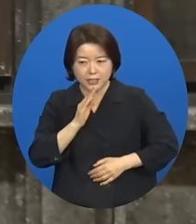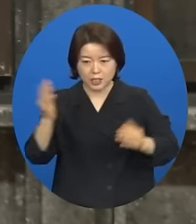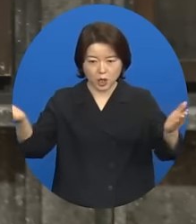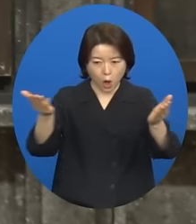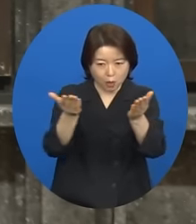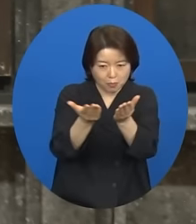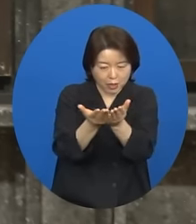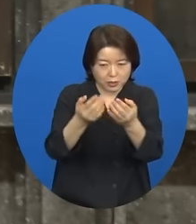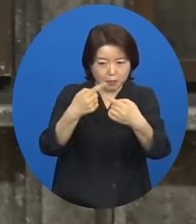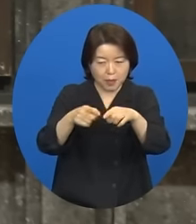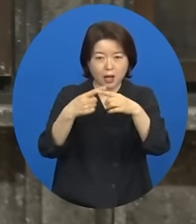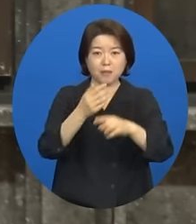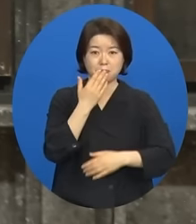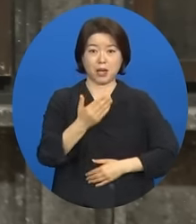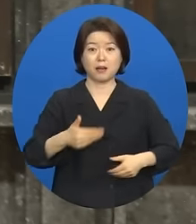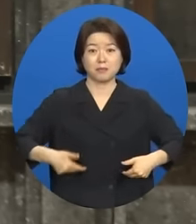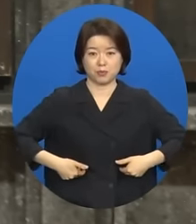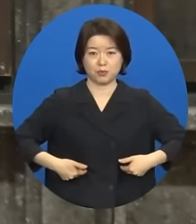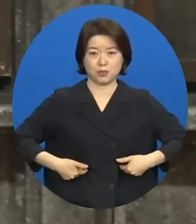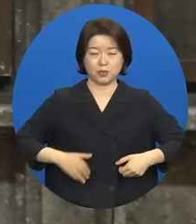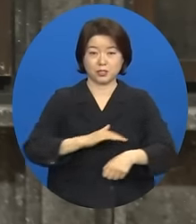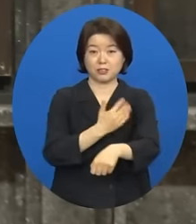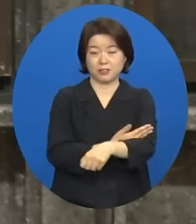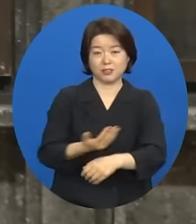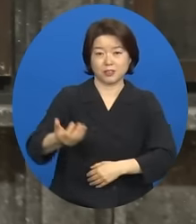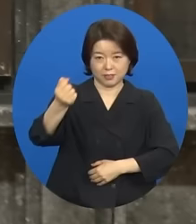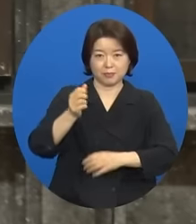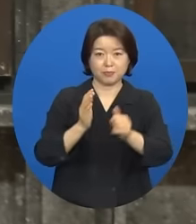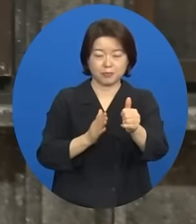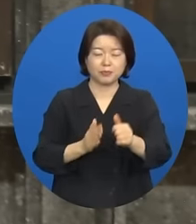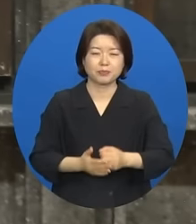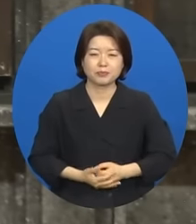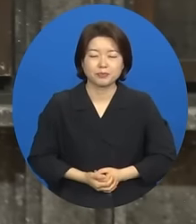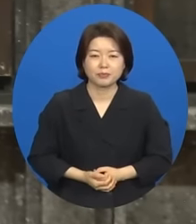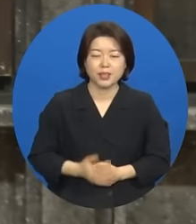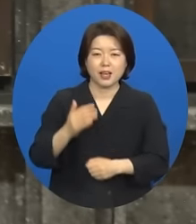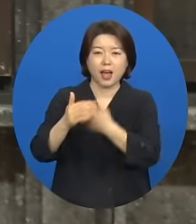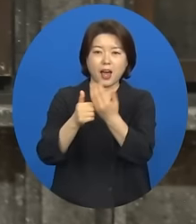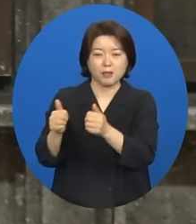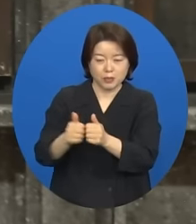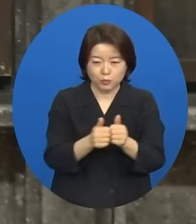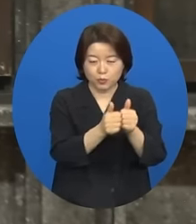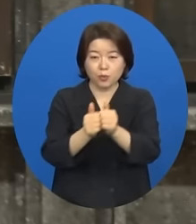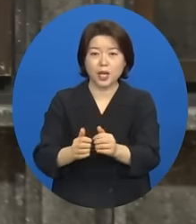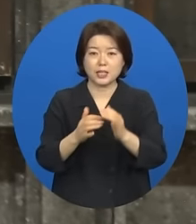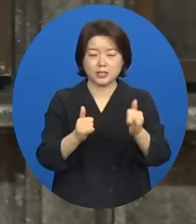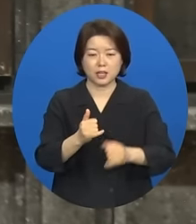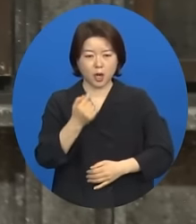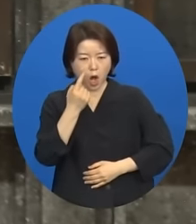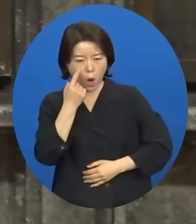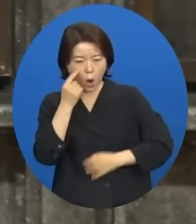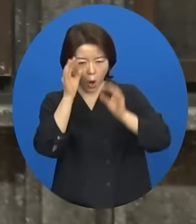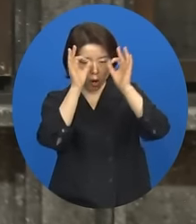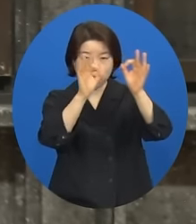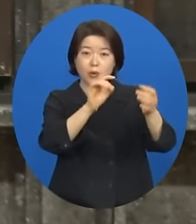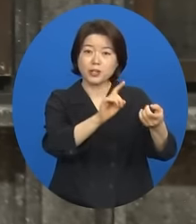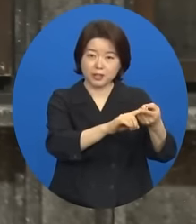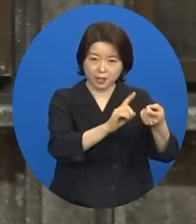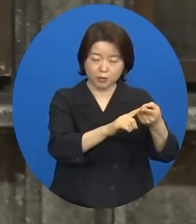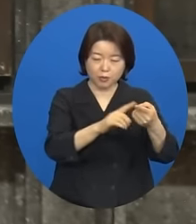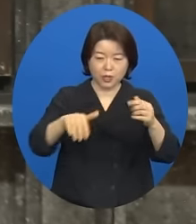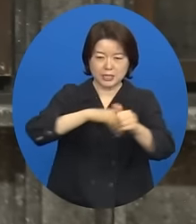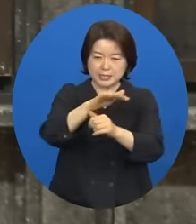수 있는 여러분 그 능력이 있어야 된다는 거예요. 이제 하나님과 동행하는 사람이라면 눈에 보이는 대로